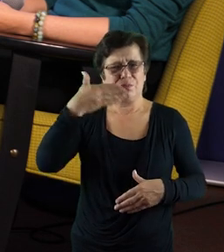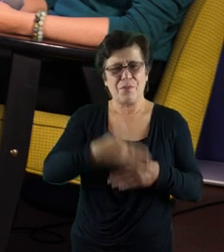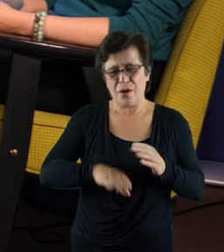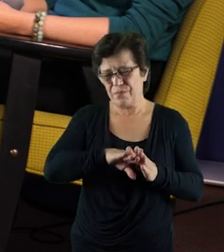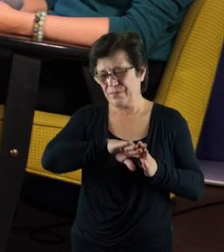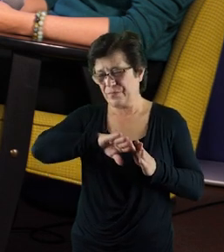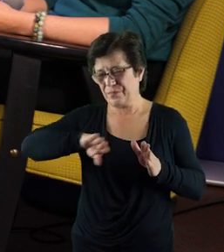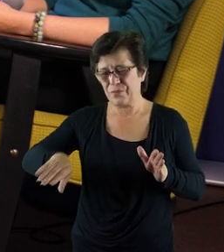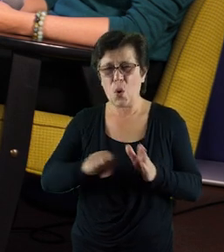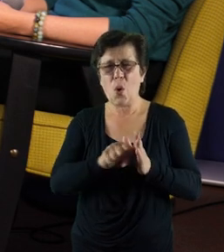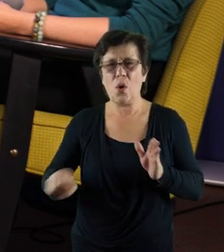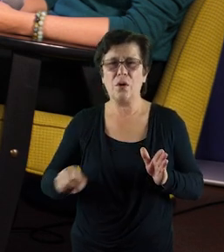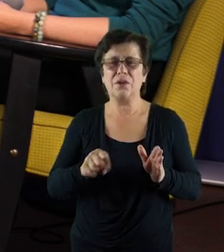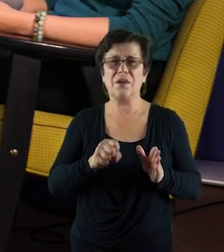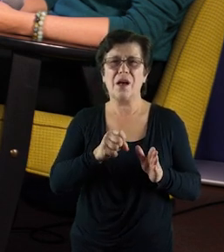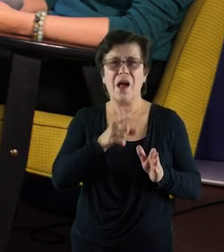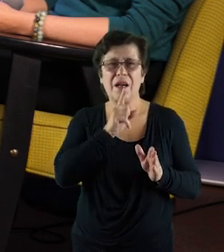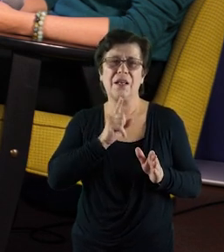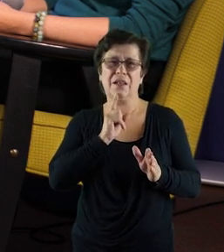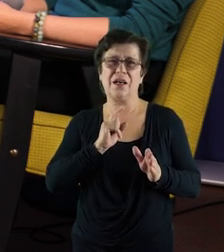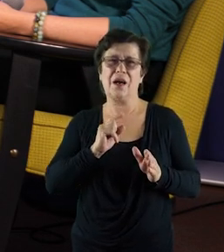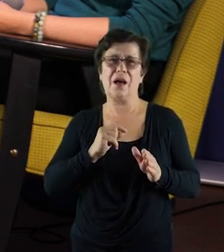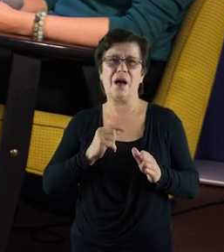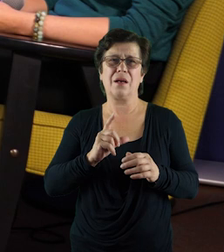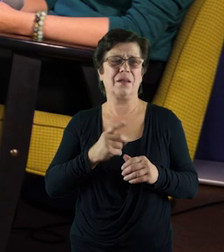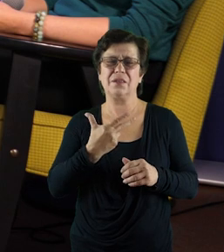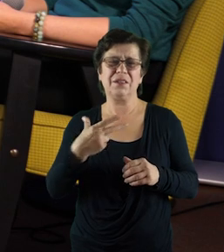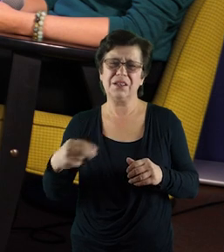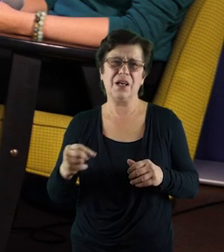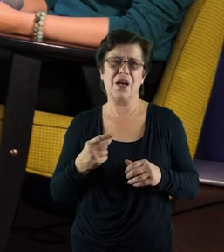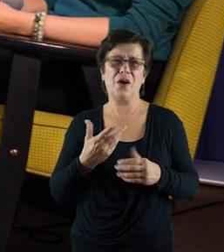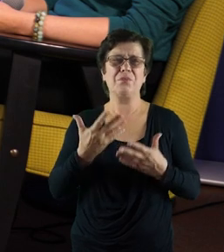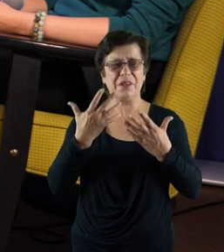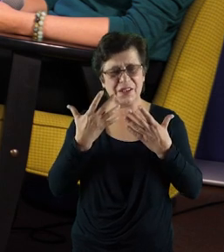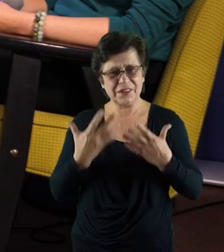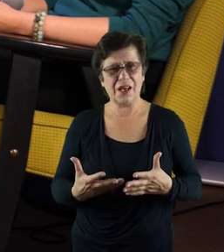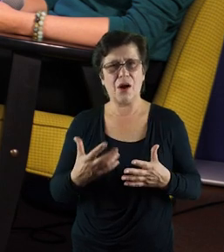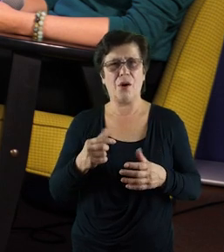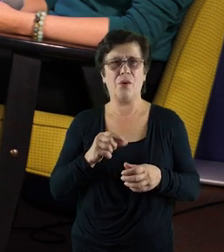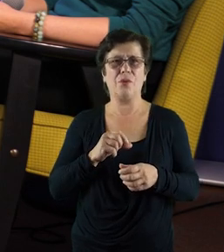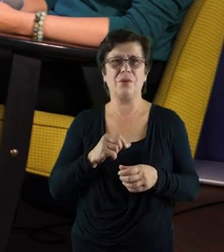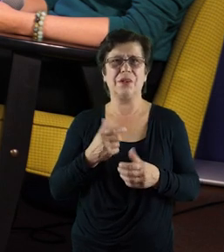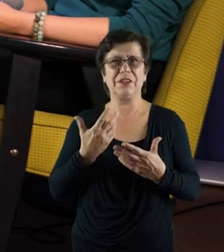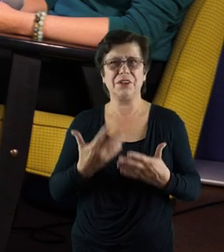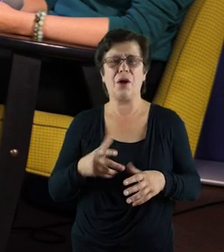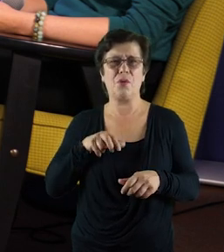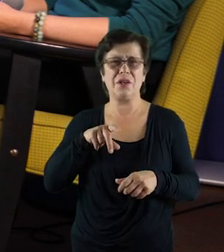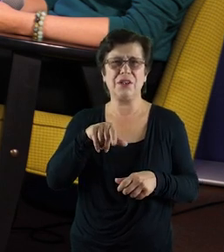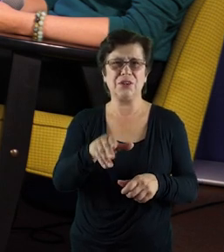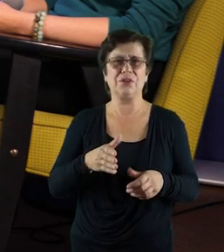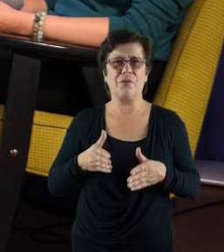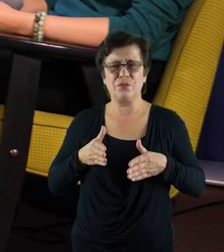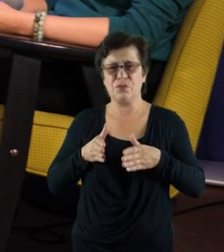jest i mam wrażenie, że on ją toleruje. I być może chciałby podążyć w tę stronę, ale chyba nie umie. I być może to go